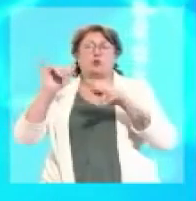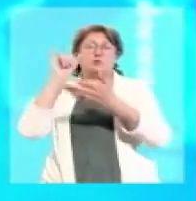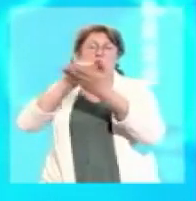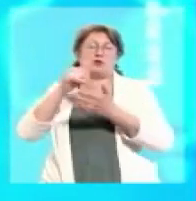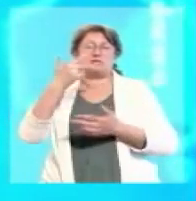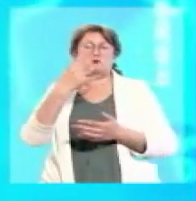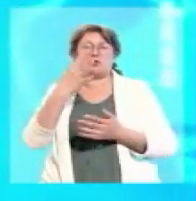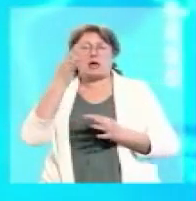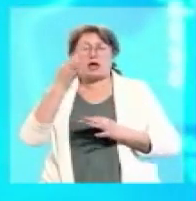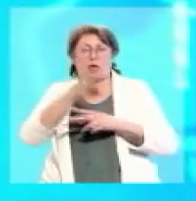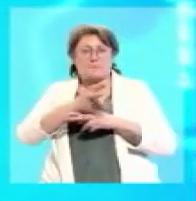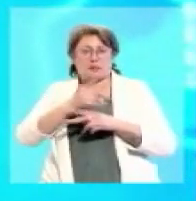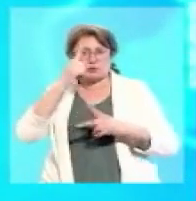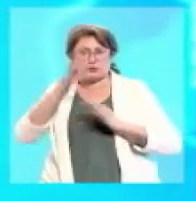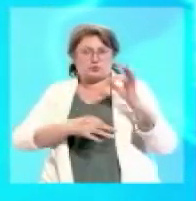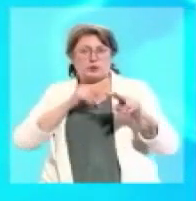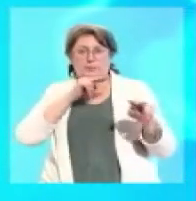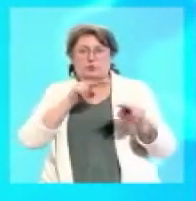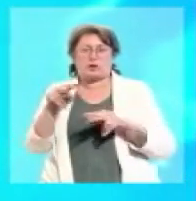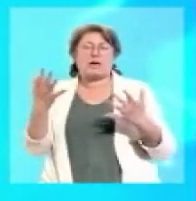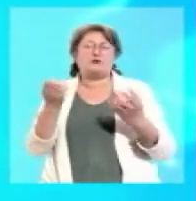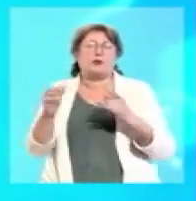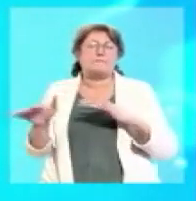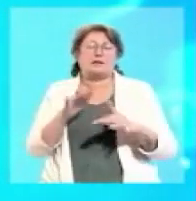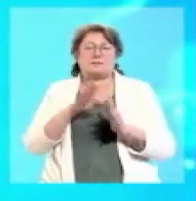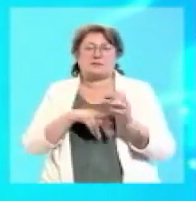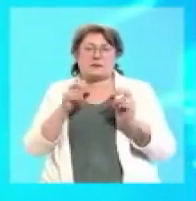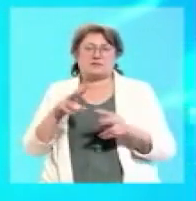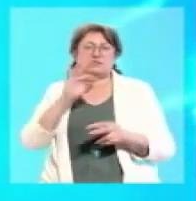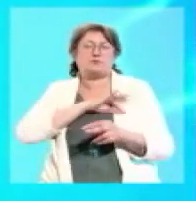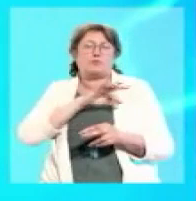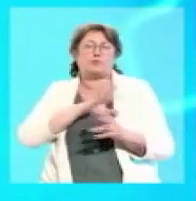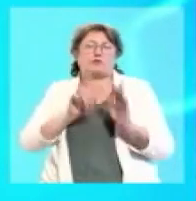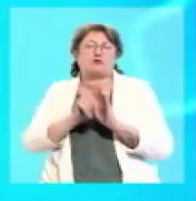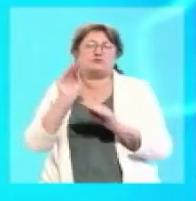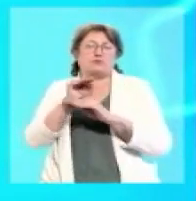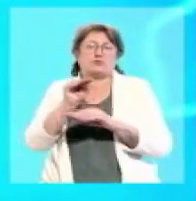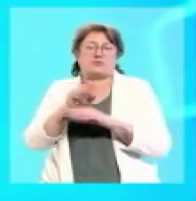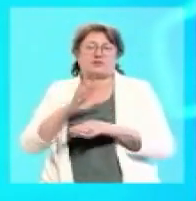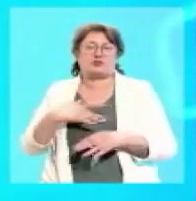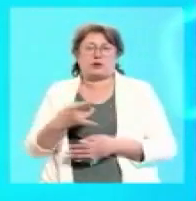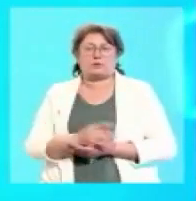камеры круглосуточного наблюдения. Какие еще меры безопасности внедряют в регионе, расскажет наш корреспондент.